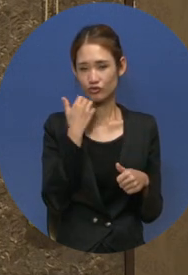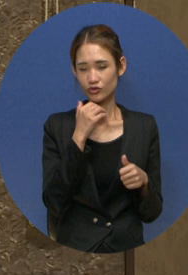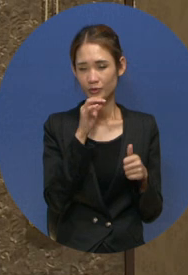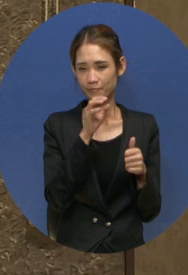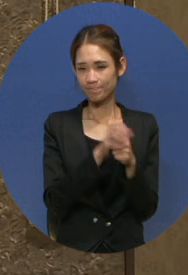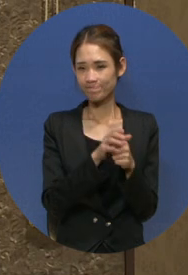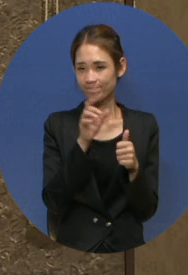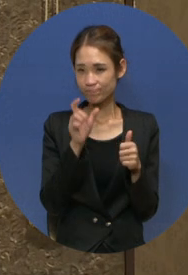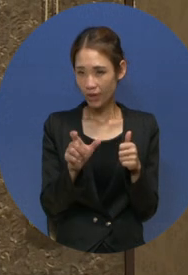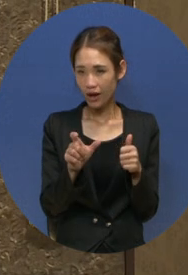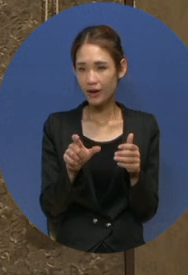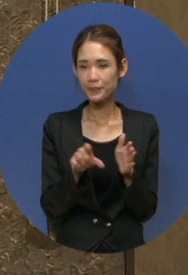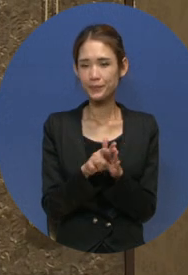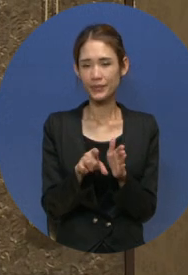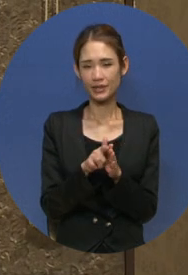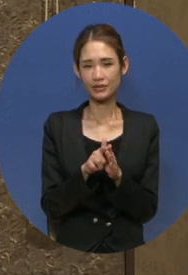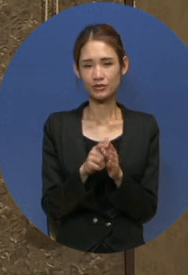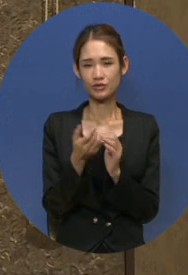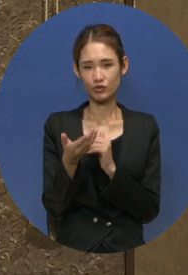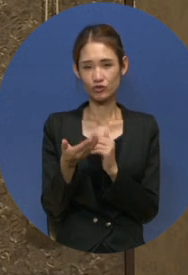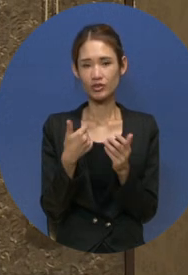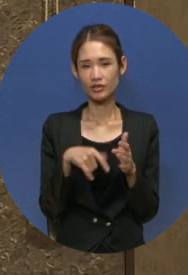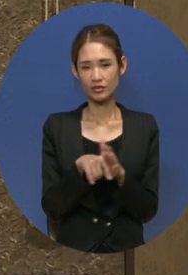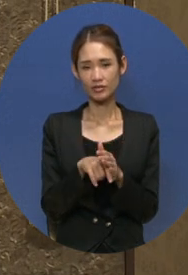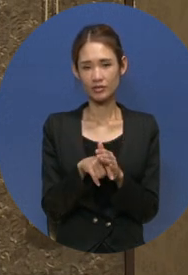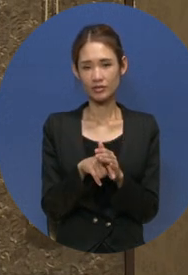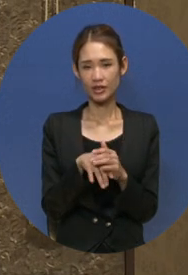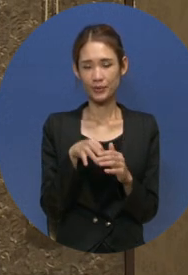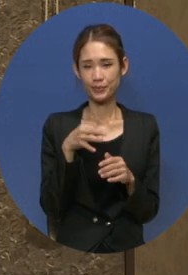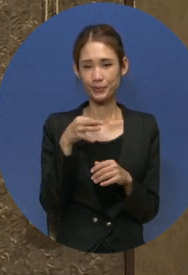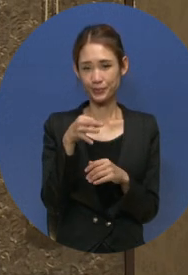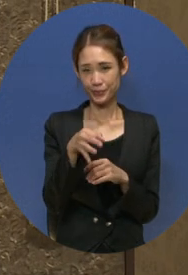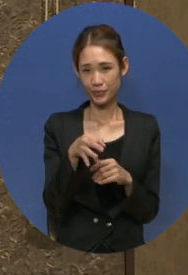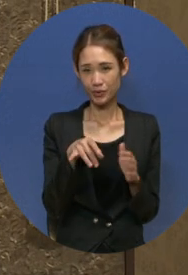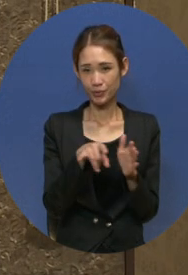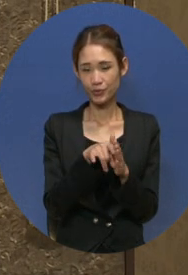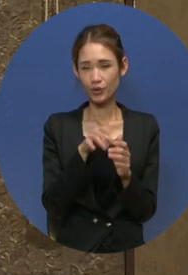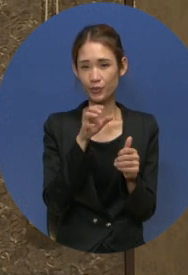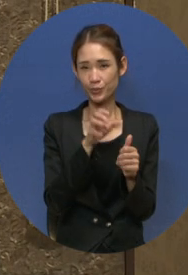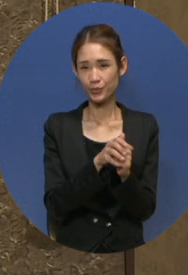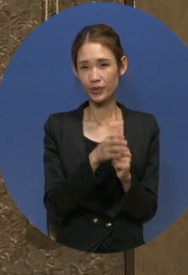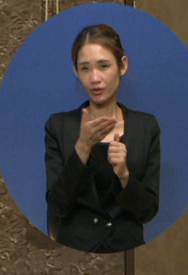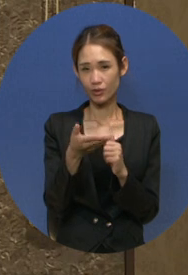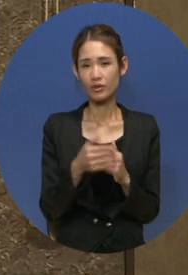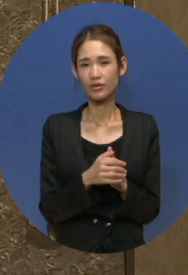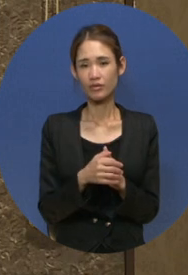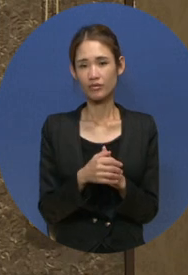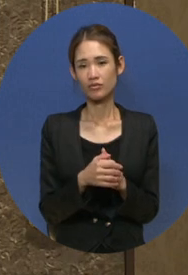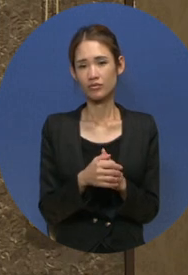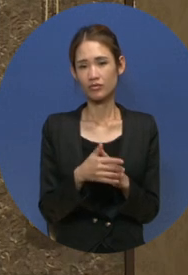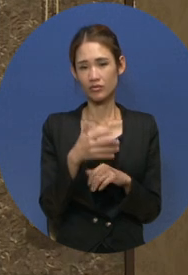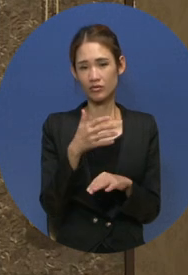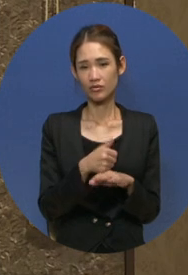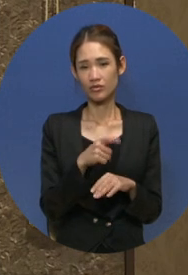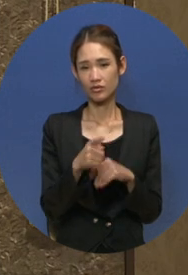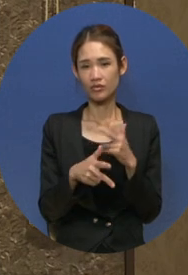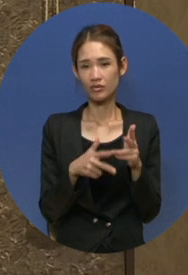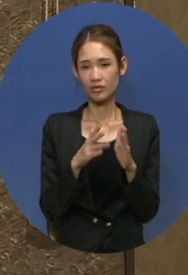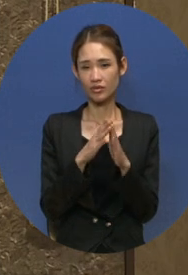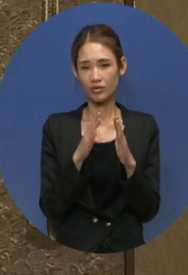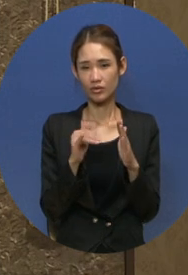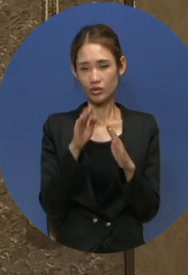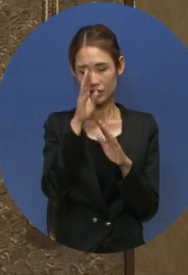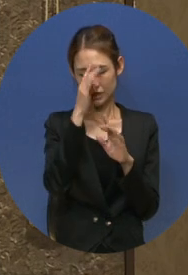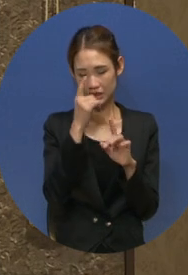믿을 만한 사람한테 맡길 수 있게 그런 어떤 비용을 지불해서 맡길 수 있게 하는 거고 결국은 이 사업이